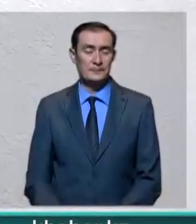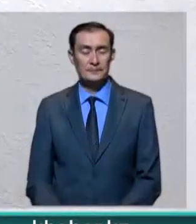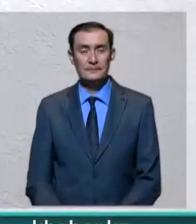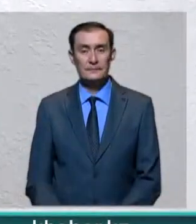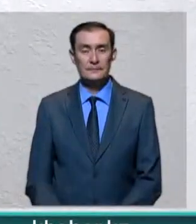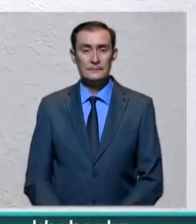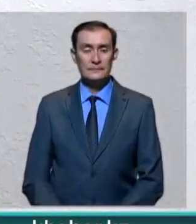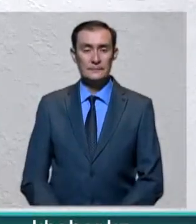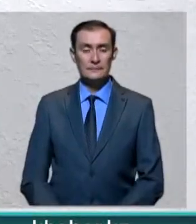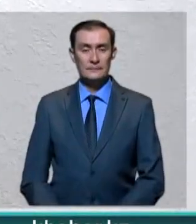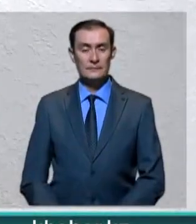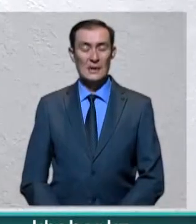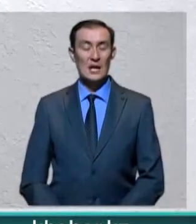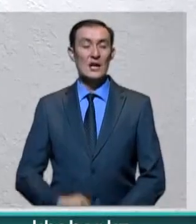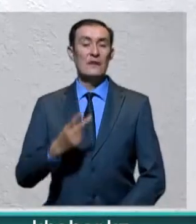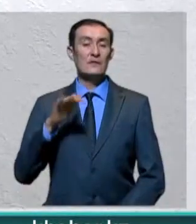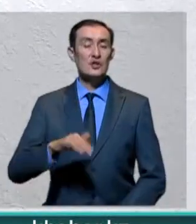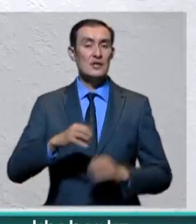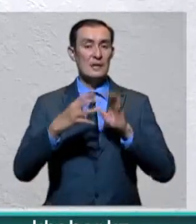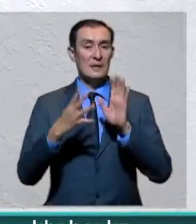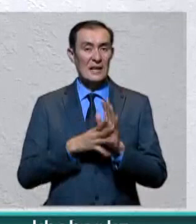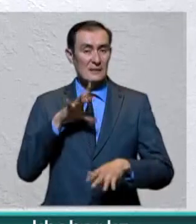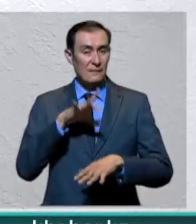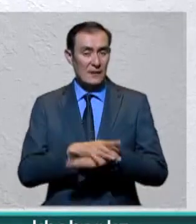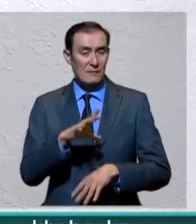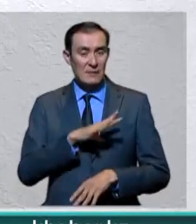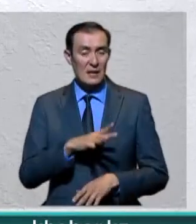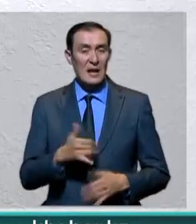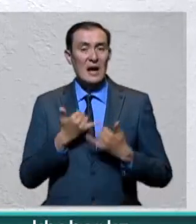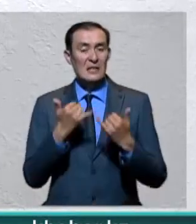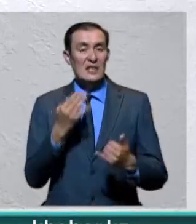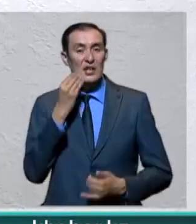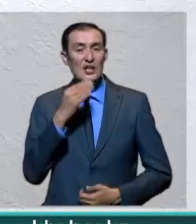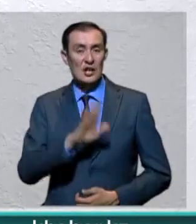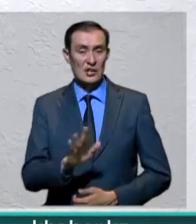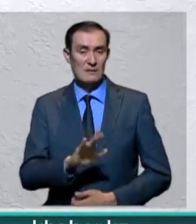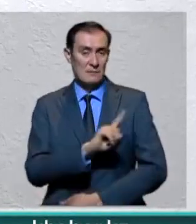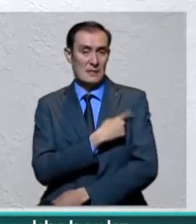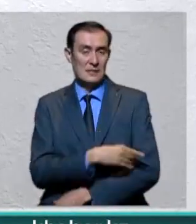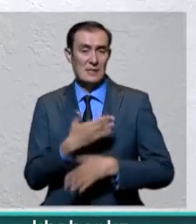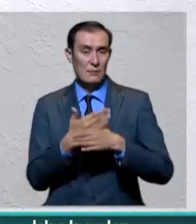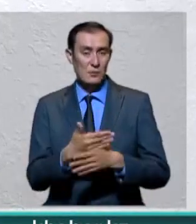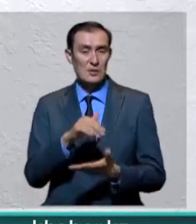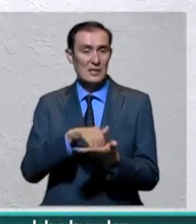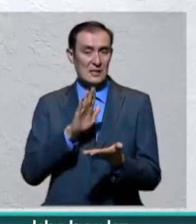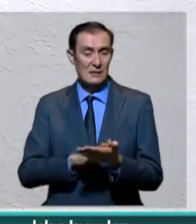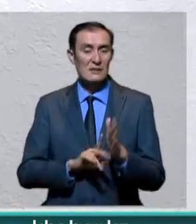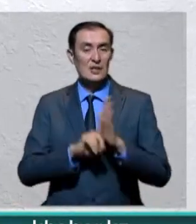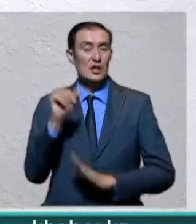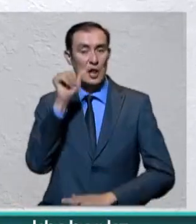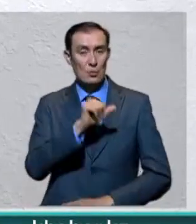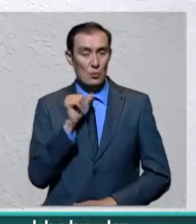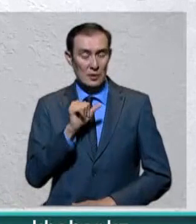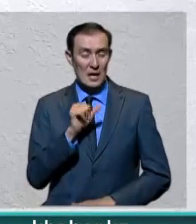несет куми кучер вед 2019 фактов оказания не качественной медицинской помощи зарегистрировано с начала года